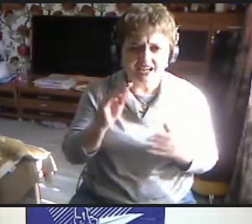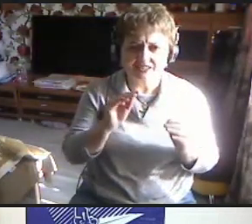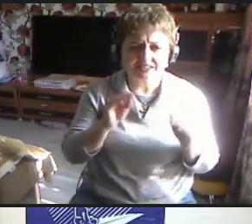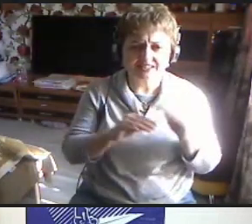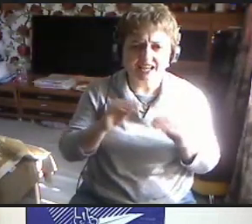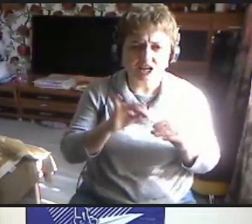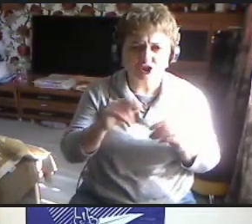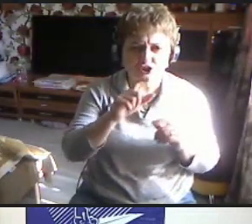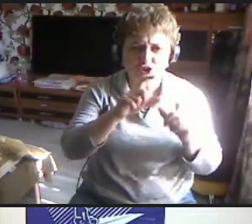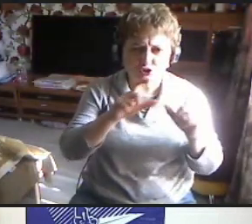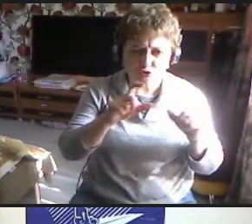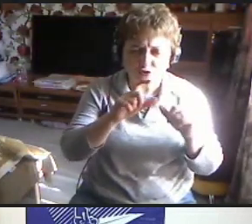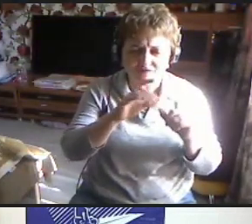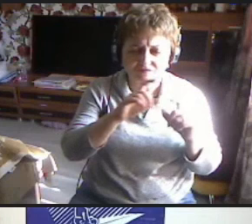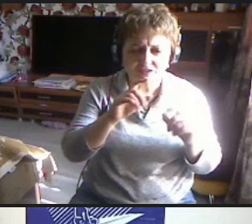детей.